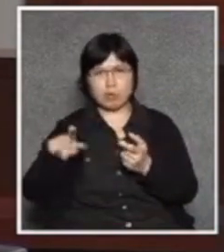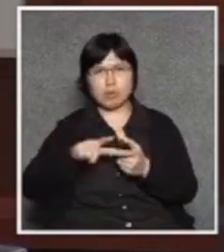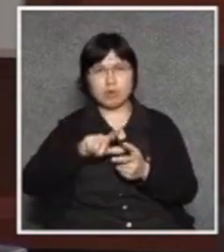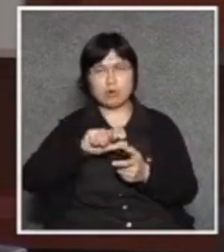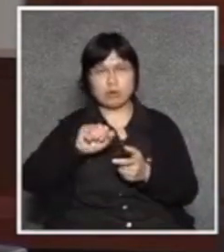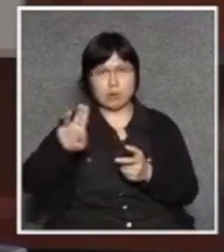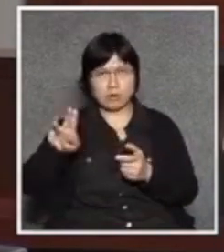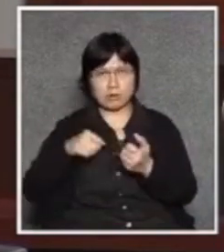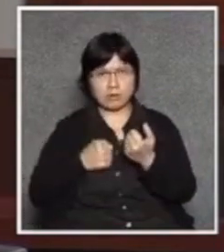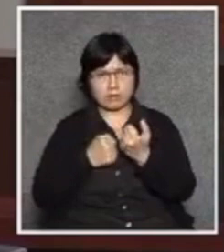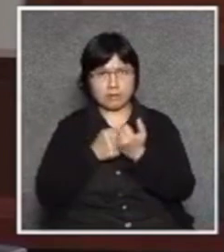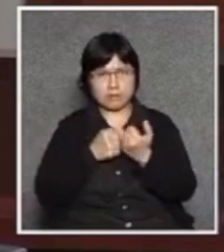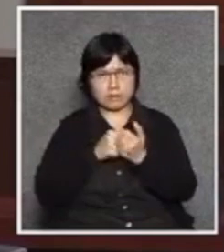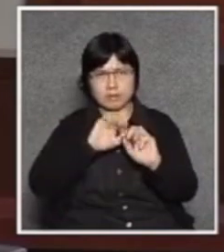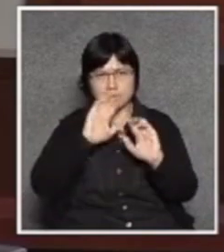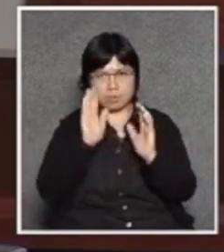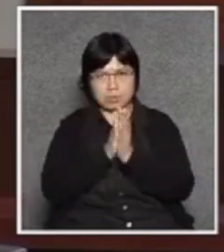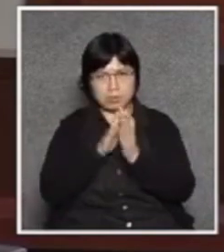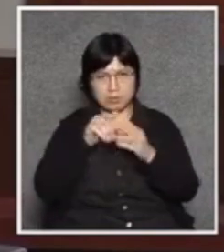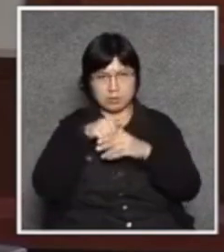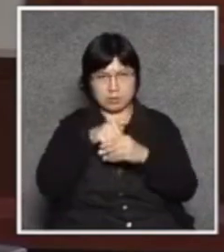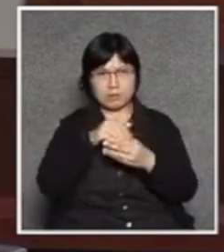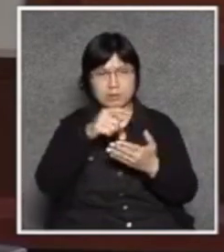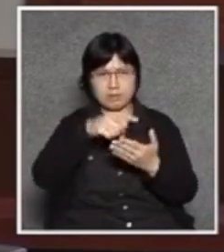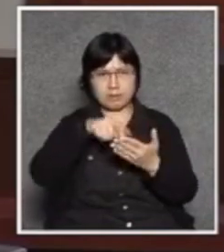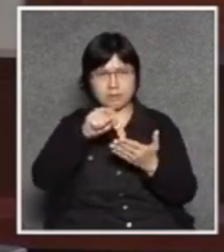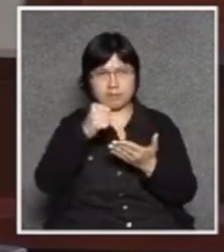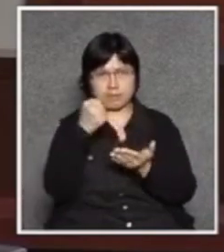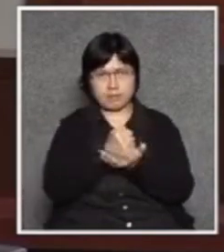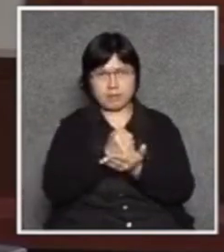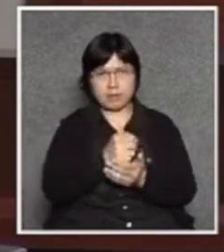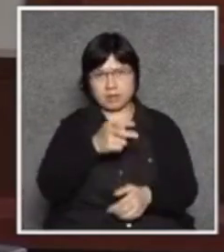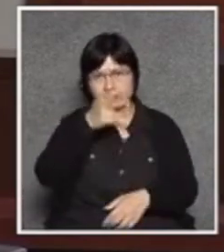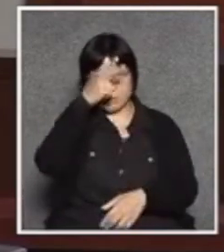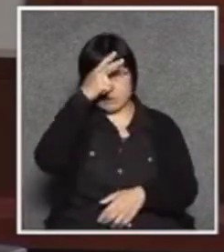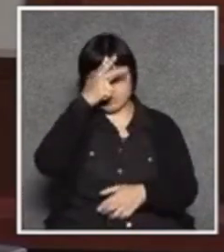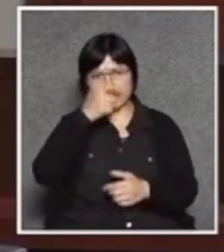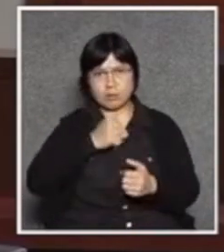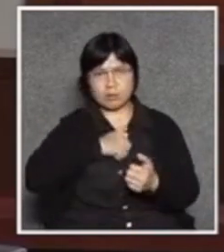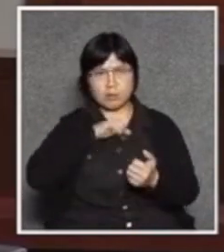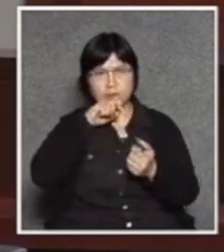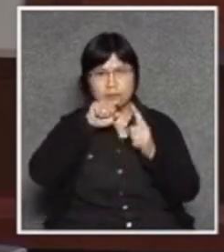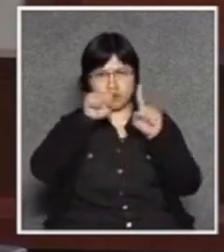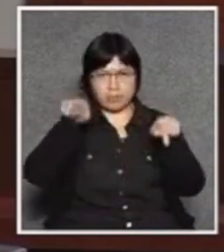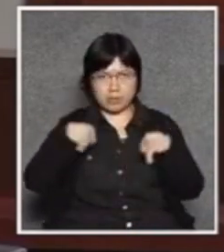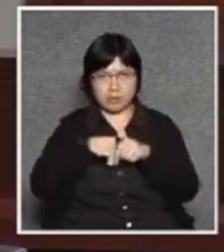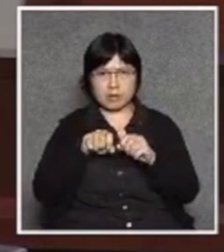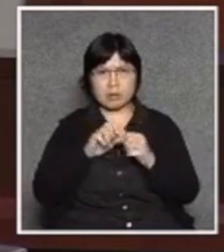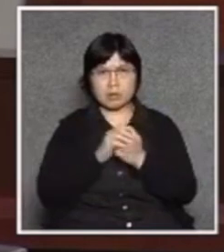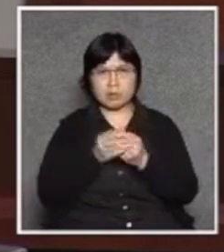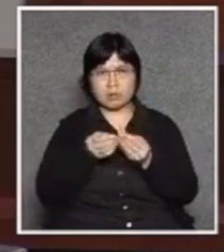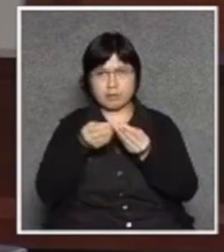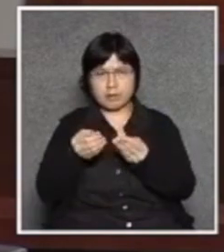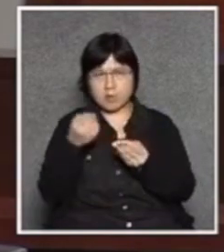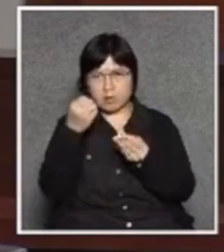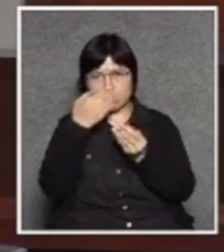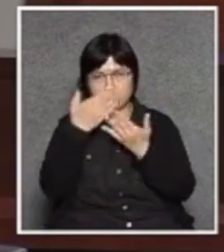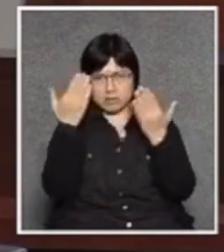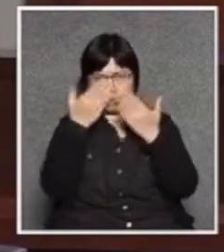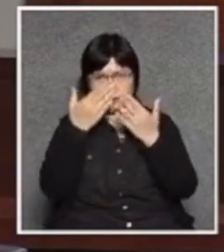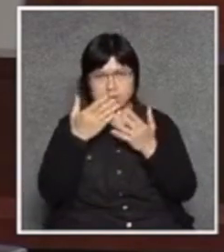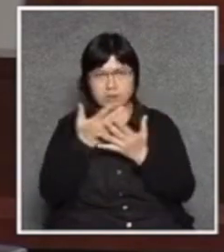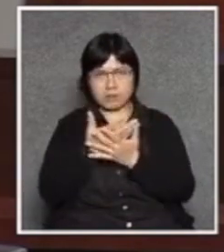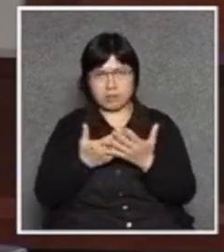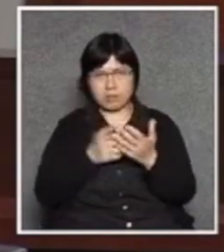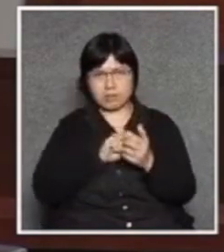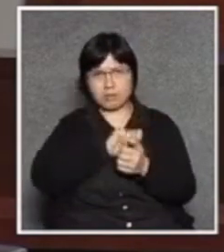是支持向所有申請者發牌。政府的顧問報告給予香港電視網絡的評分亦高